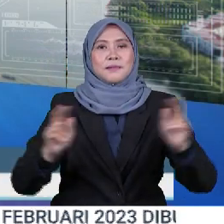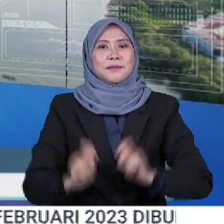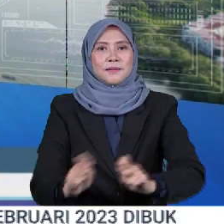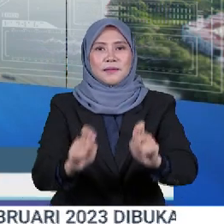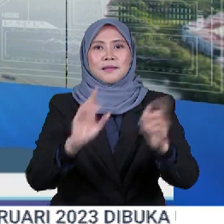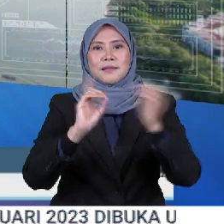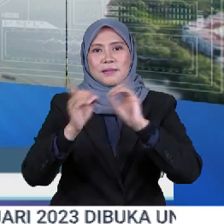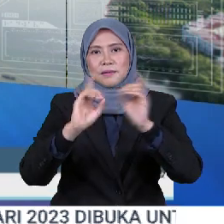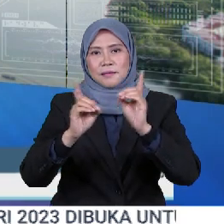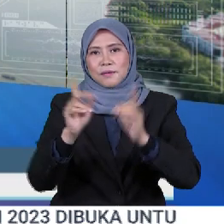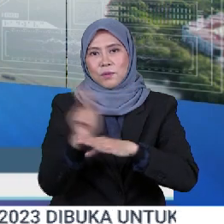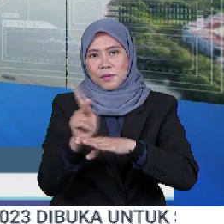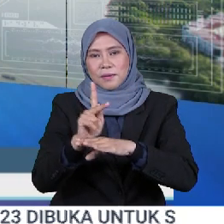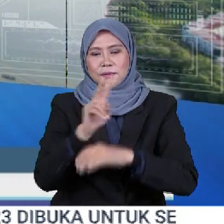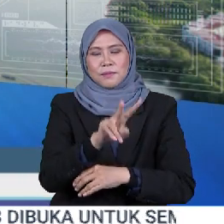Tindakan Digitalisasi Koperasi